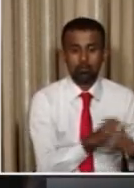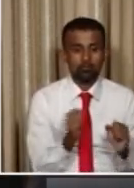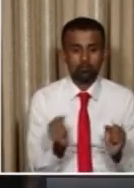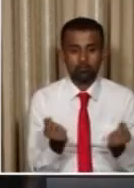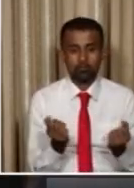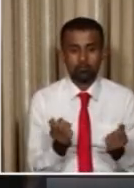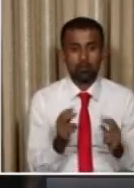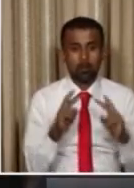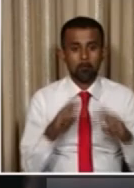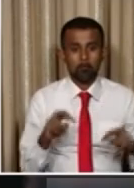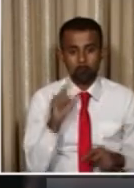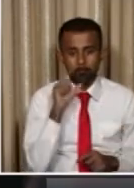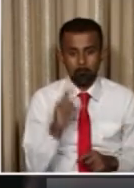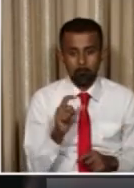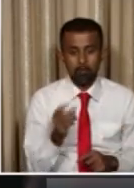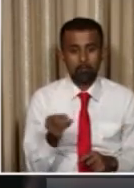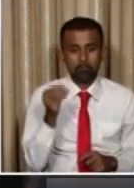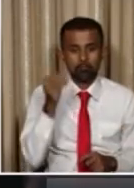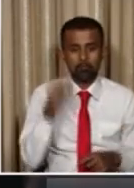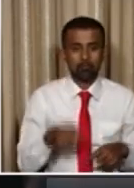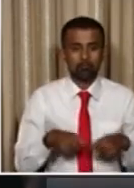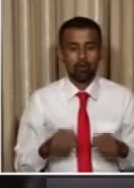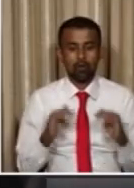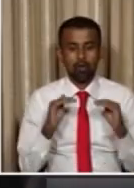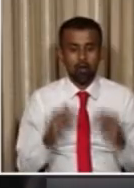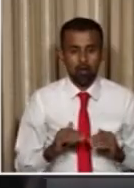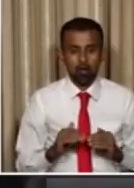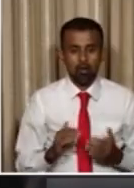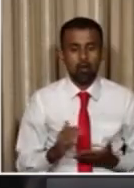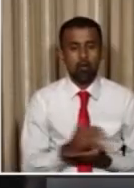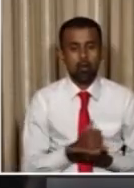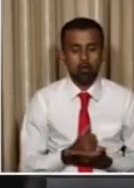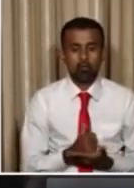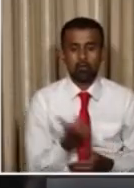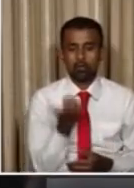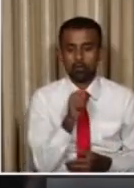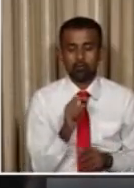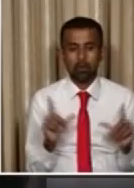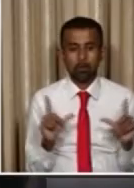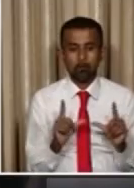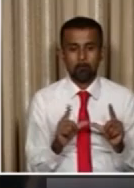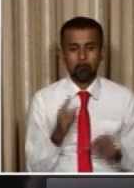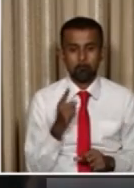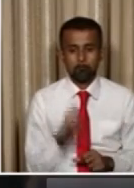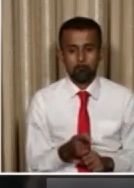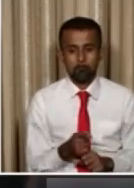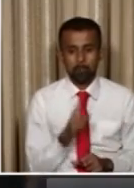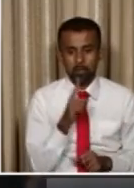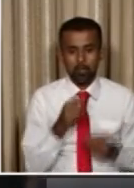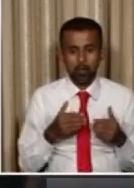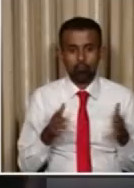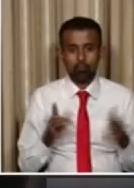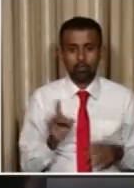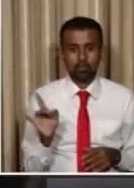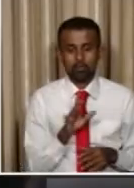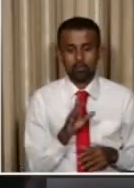කිරීම පරීක්ෂා කිරීම ආශ්‍රිතව ඉහළ යන පිරිවැය අවම කිරීම සඳහා සියලු වර්ගවල සුරා බදු බලපත්‍ර සඳහා එක් විවෘත කිරීමේ වේලාවක්